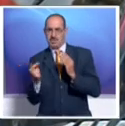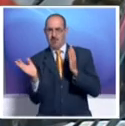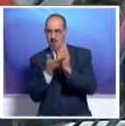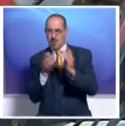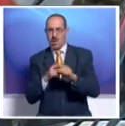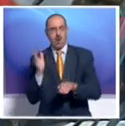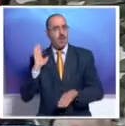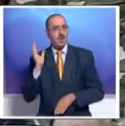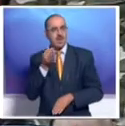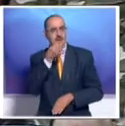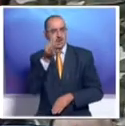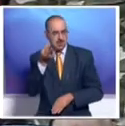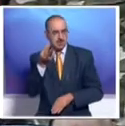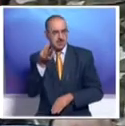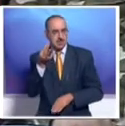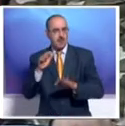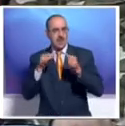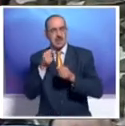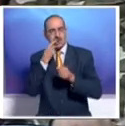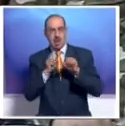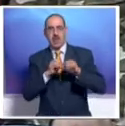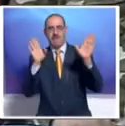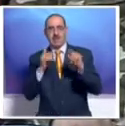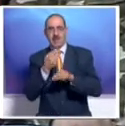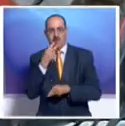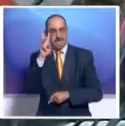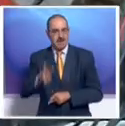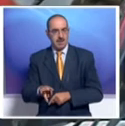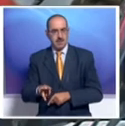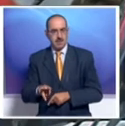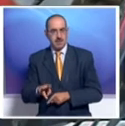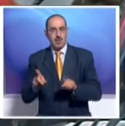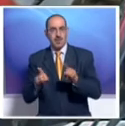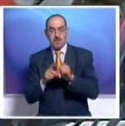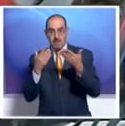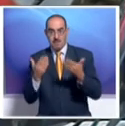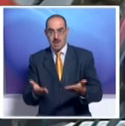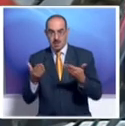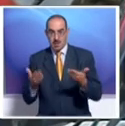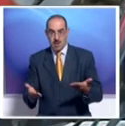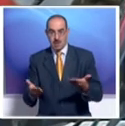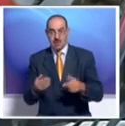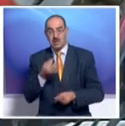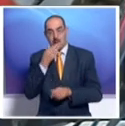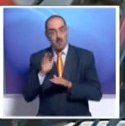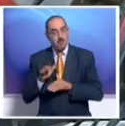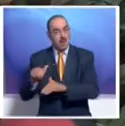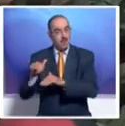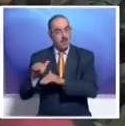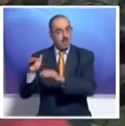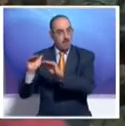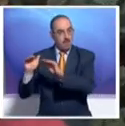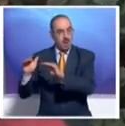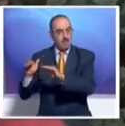أكدنا يومها سنكشف عن الحقيقة، وها هم لا يزالون ينشطون